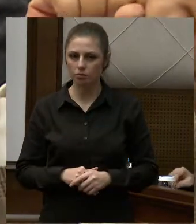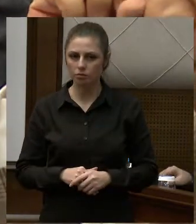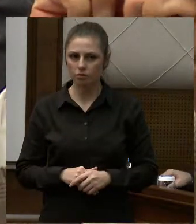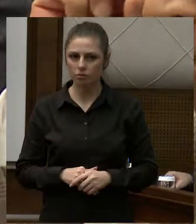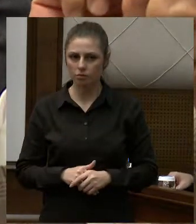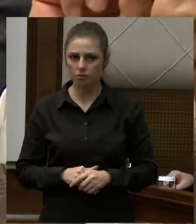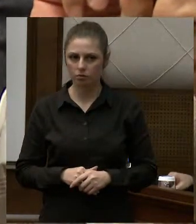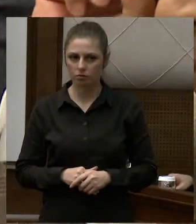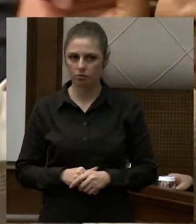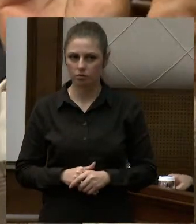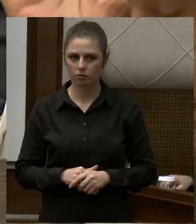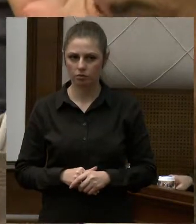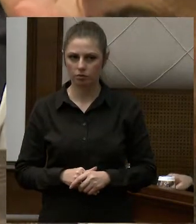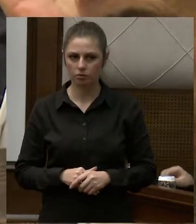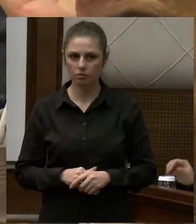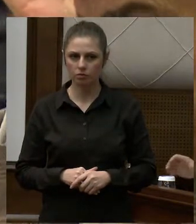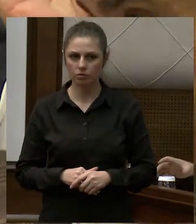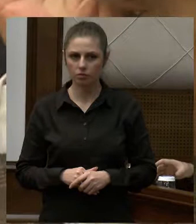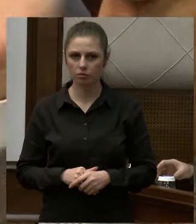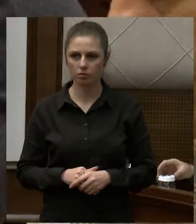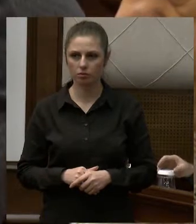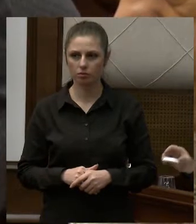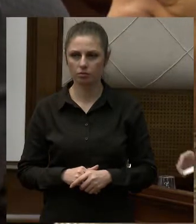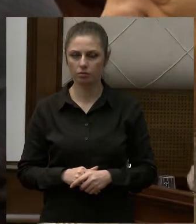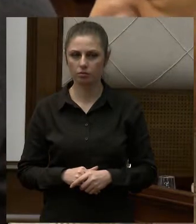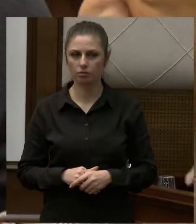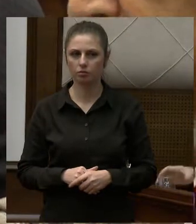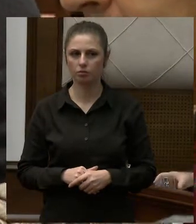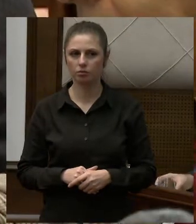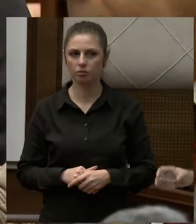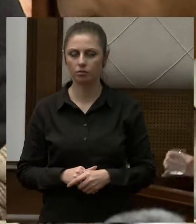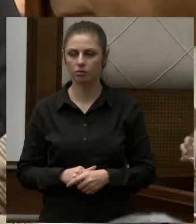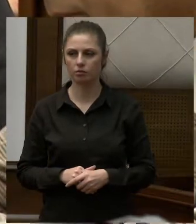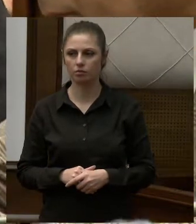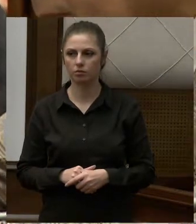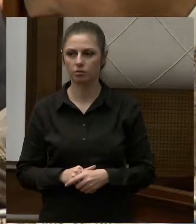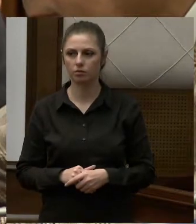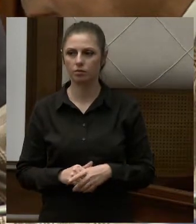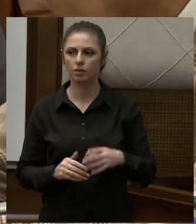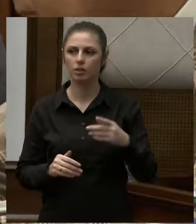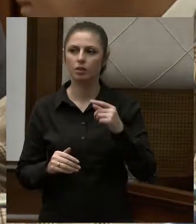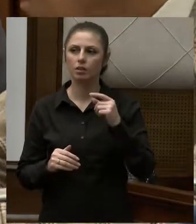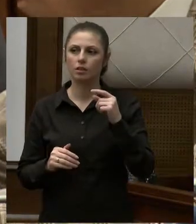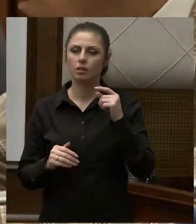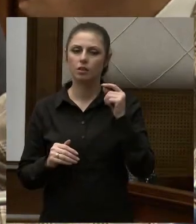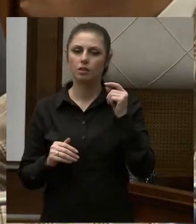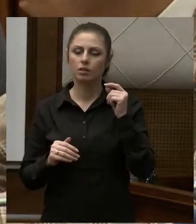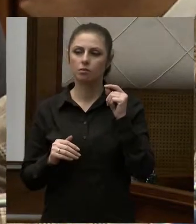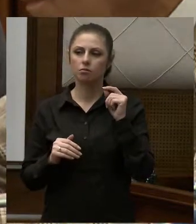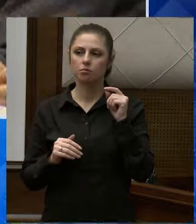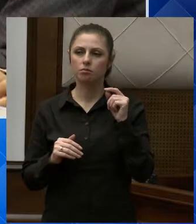arkaya su servisi niye yapmıyorsunuz arkadaşlar? Şimdi bu vallahi aklımın ucundan bu Savakin Adası hiç